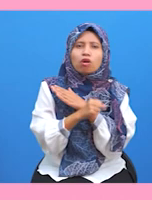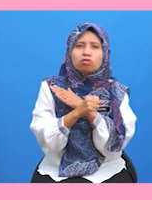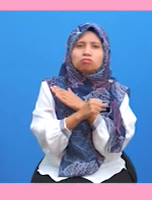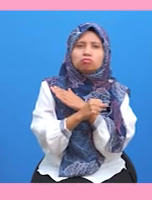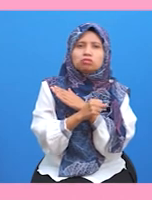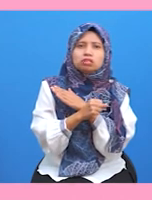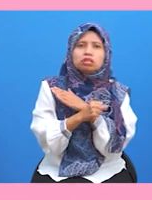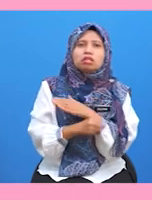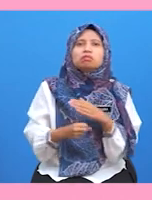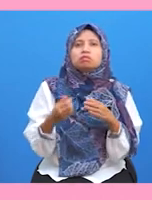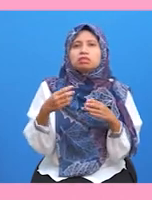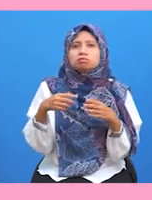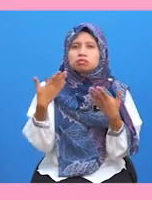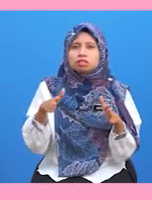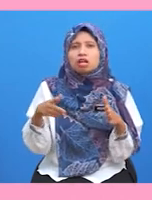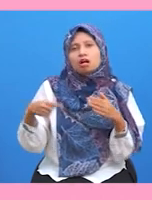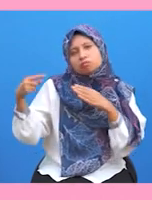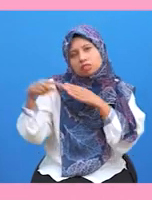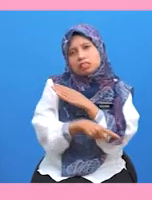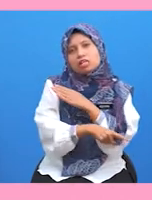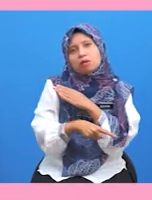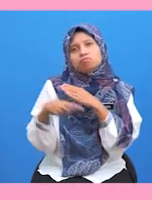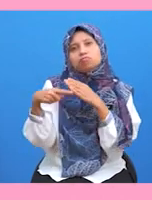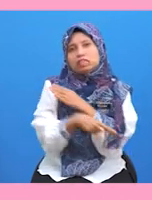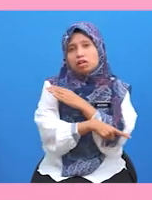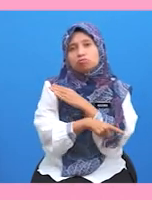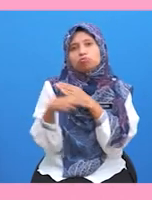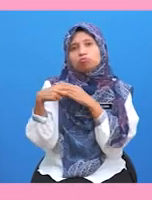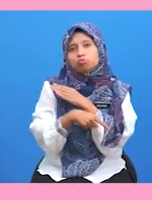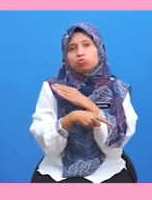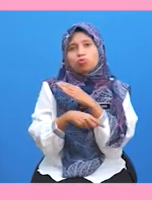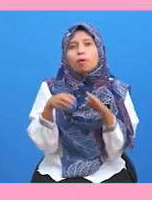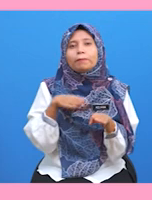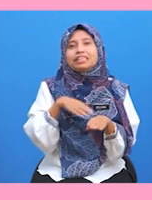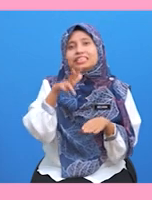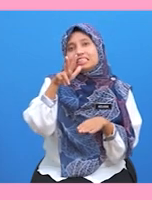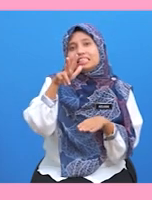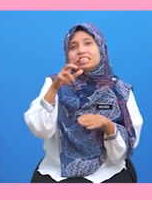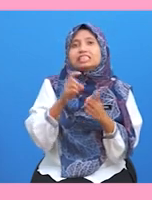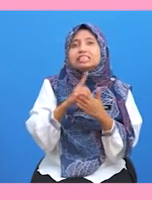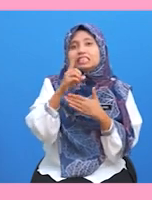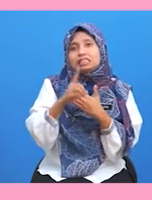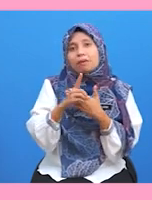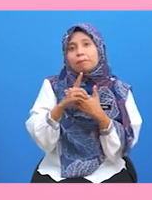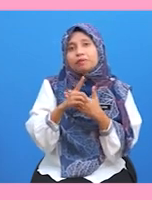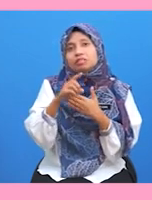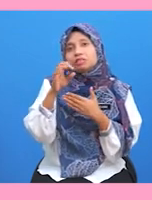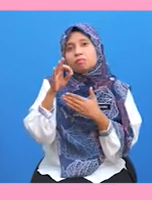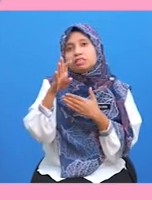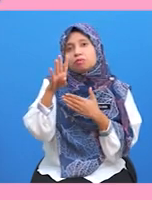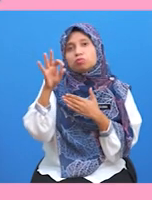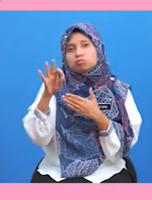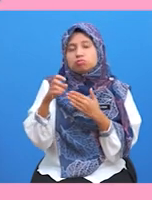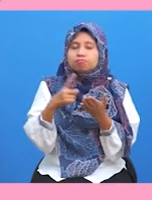kemuncak apabila beliau telah menikam Duncan Stewart pada 3 Disember 1949.